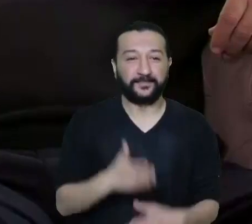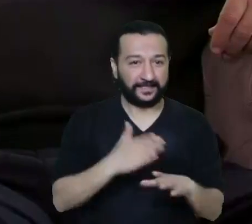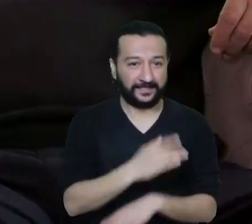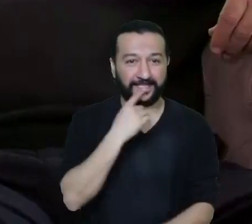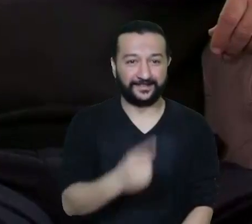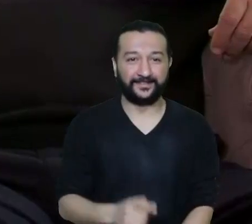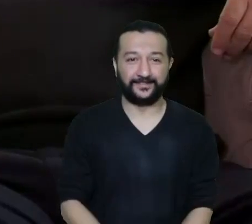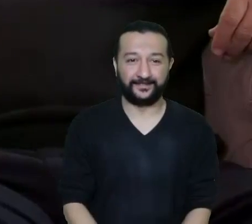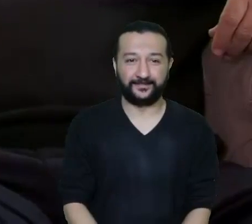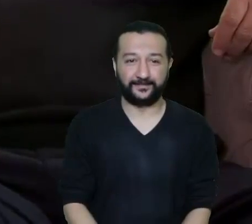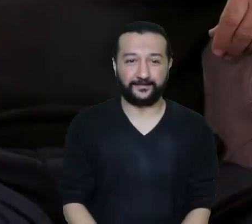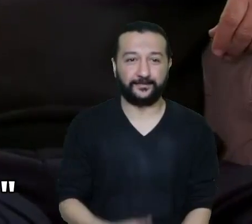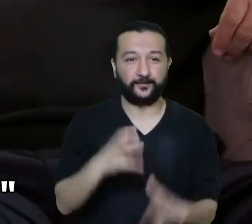Çekilin.